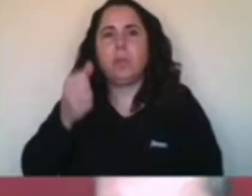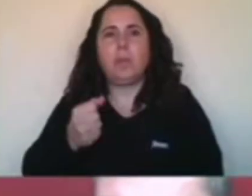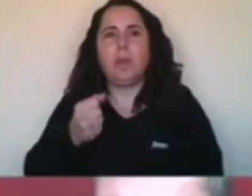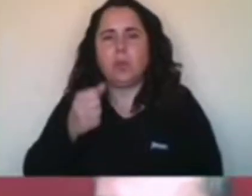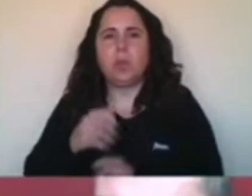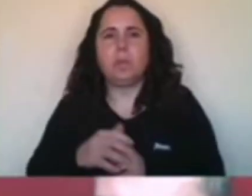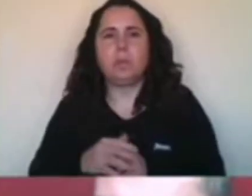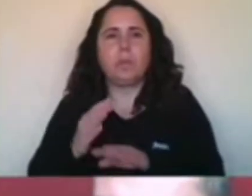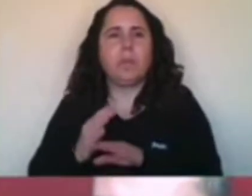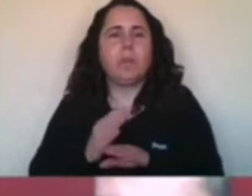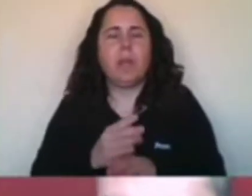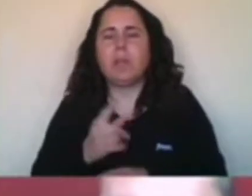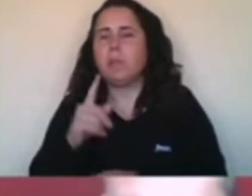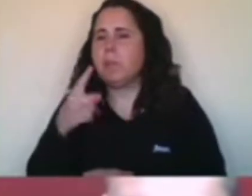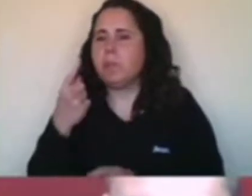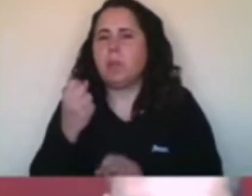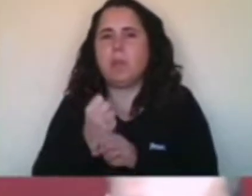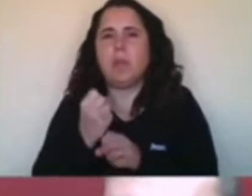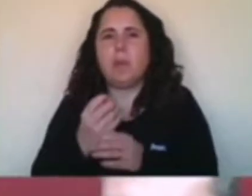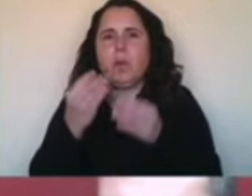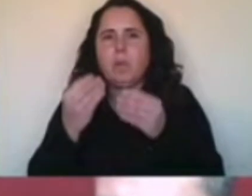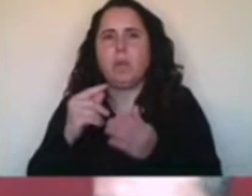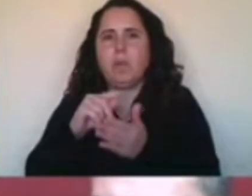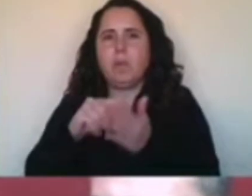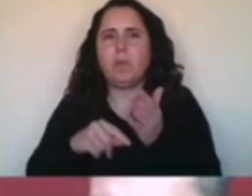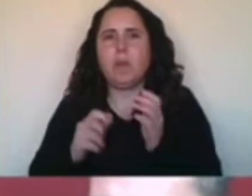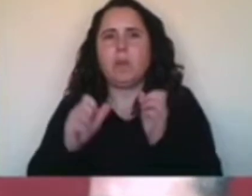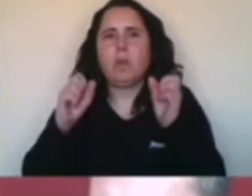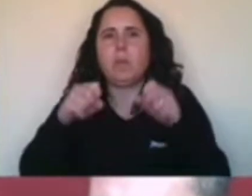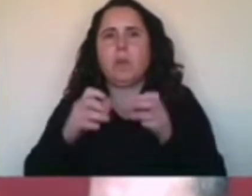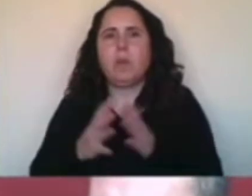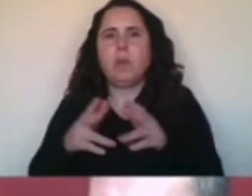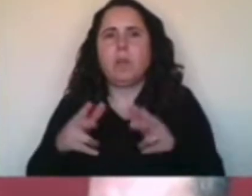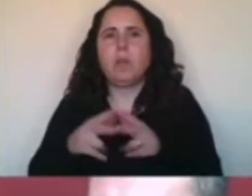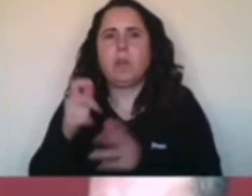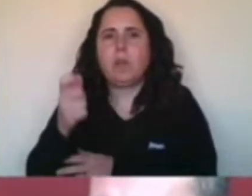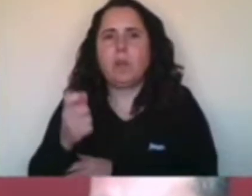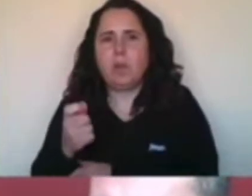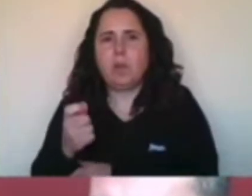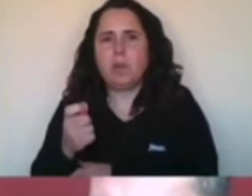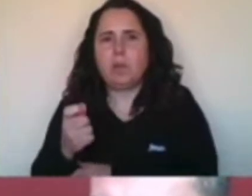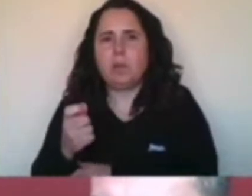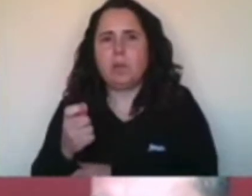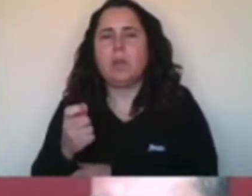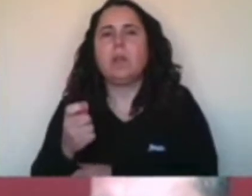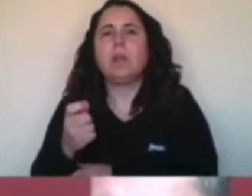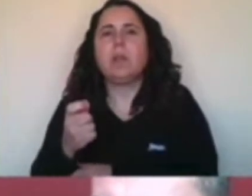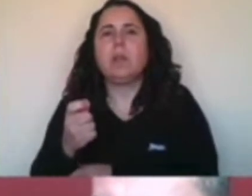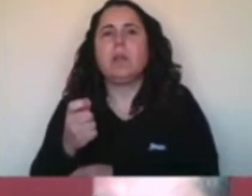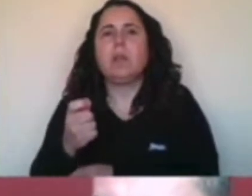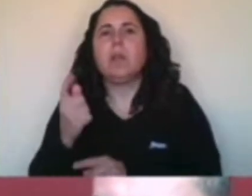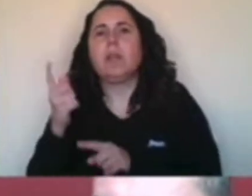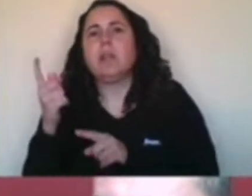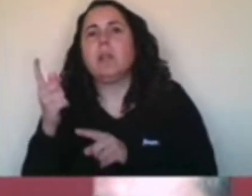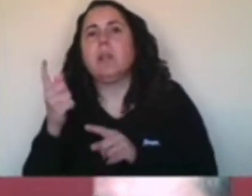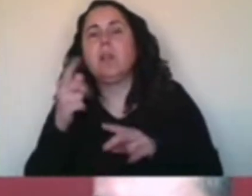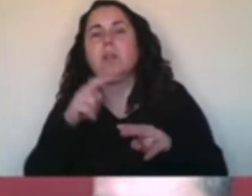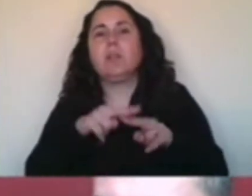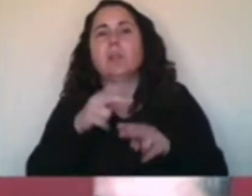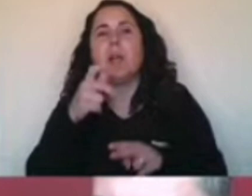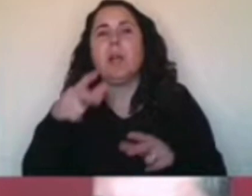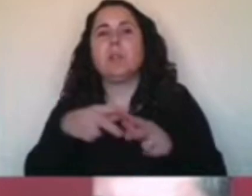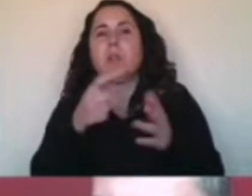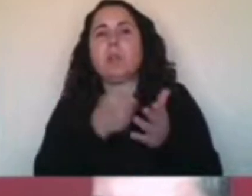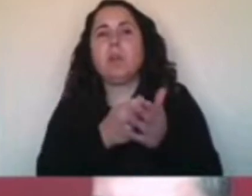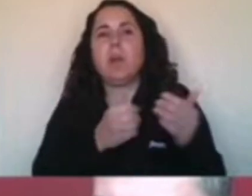res, facin bé la seva feina. Han firmat ja el conveni amb l'Associació de Sant Jordi. Quan van a rebre els festers, l'Associació de Sant Jordi i els diners, va passar